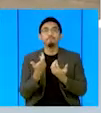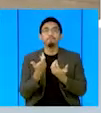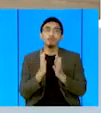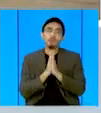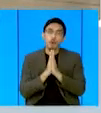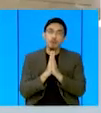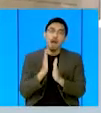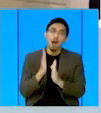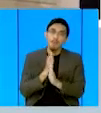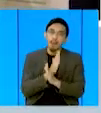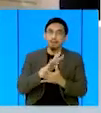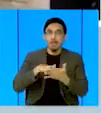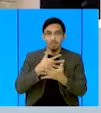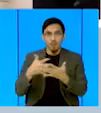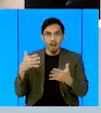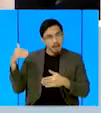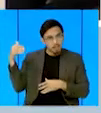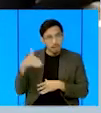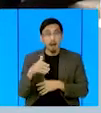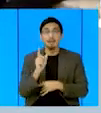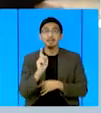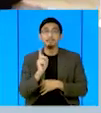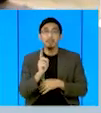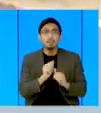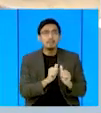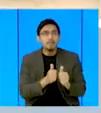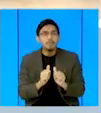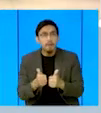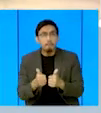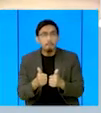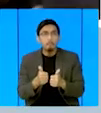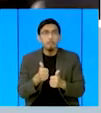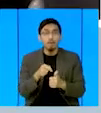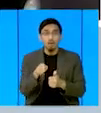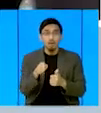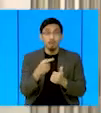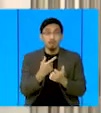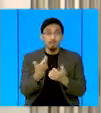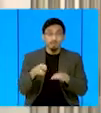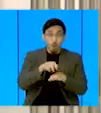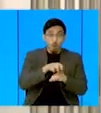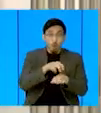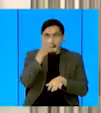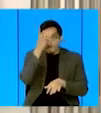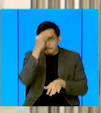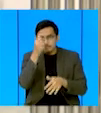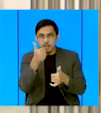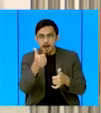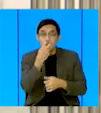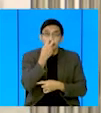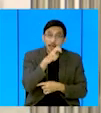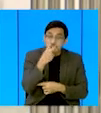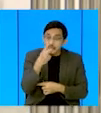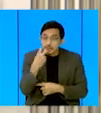lebih awal dikarenakan ada beberapa persiapan yang memang harus dicek, kemudian juga ada beberapa